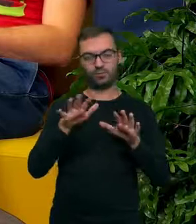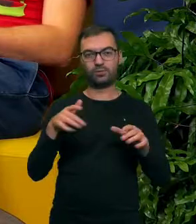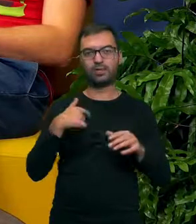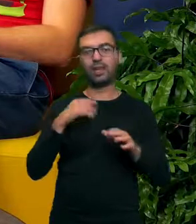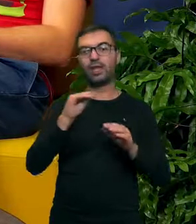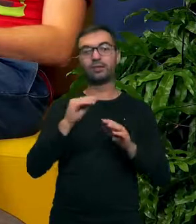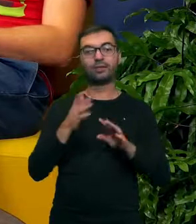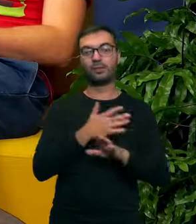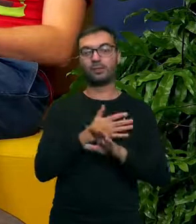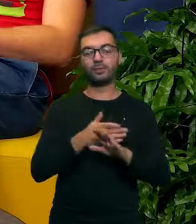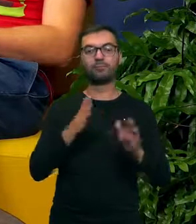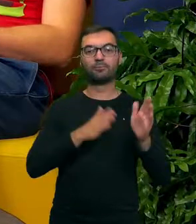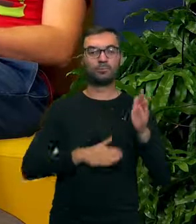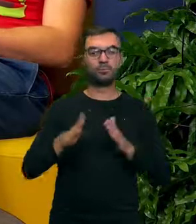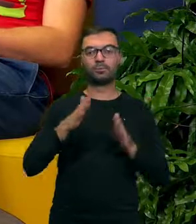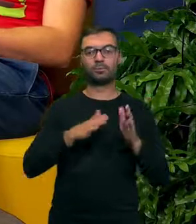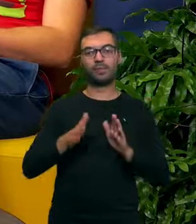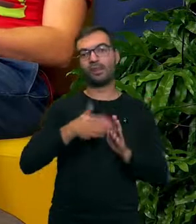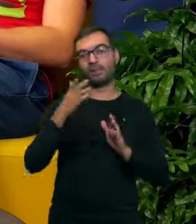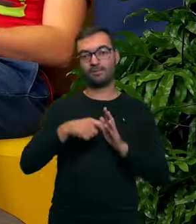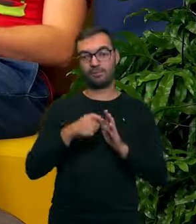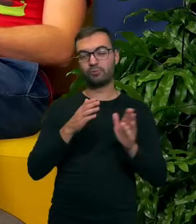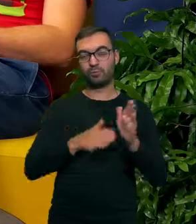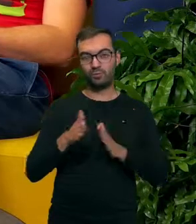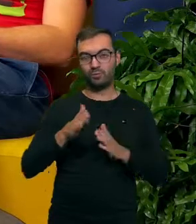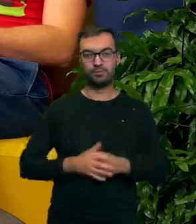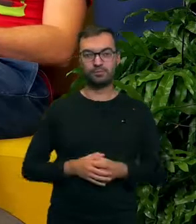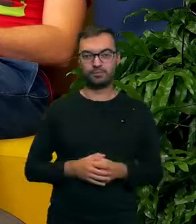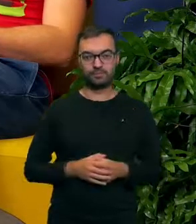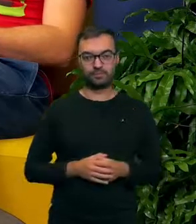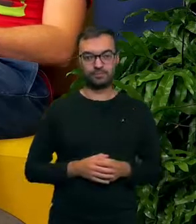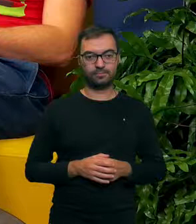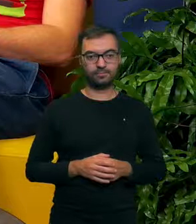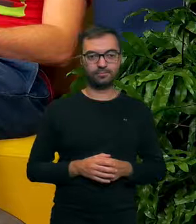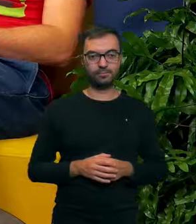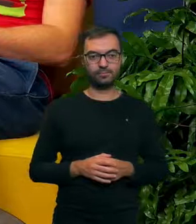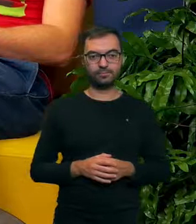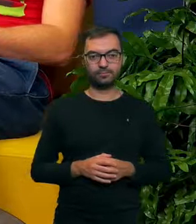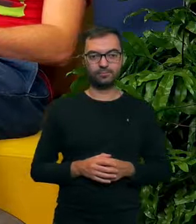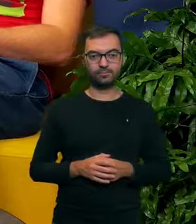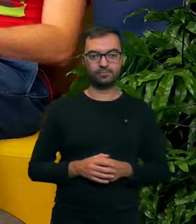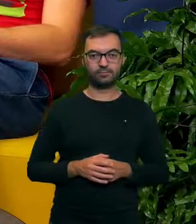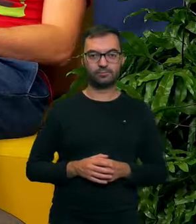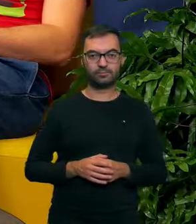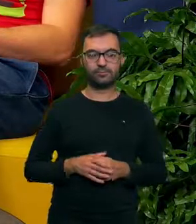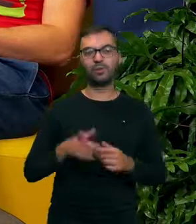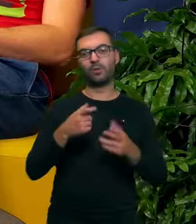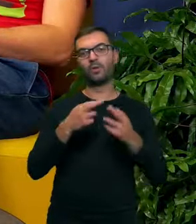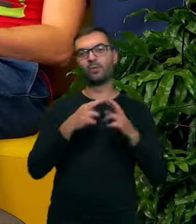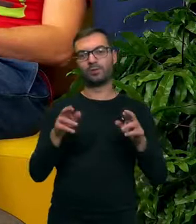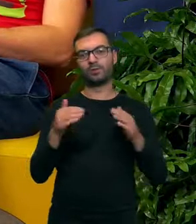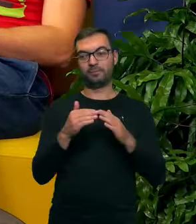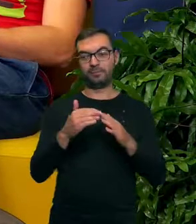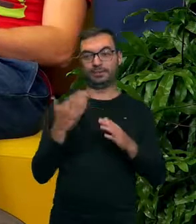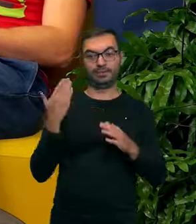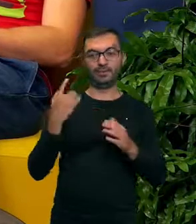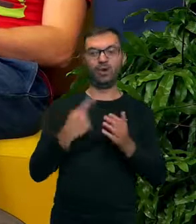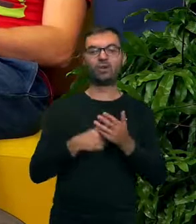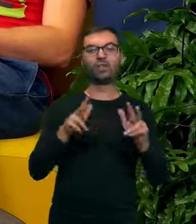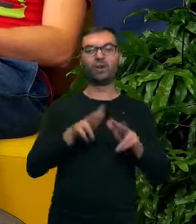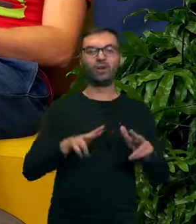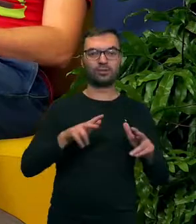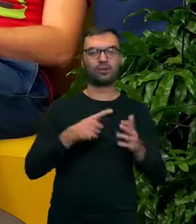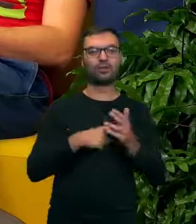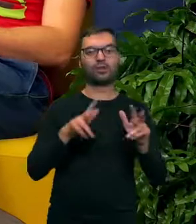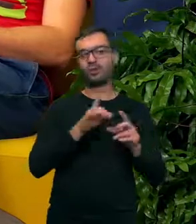Ja w międzyczasie przygotowuję też następny film i tu jest ta różnica w porównaniu z tym, co było po ostatniej rodzinie. Ja po